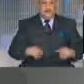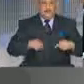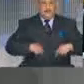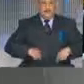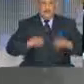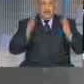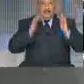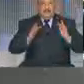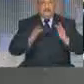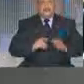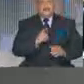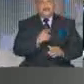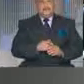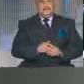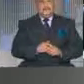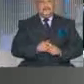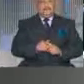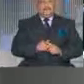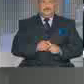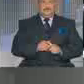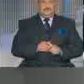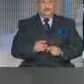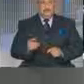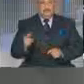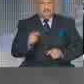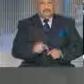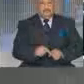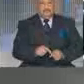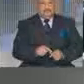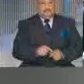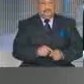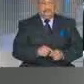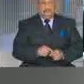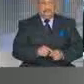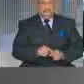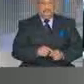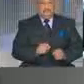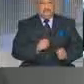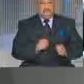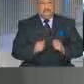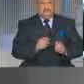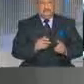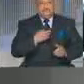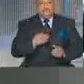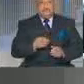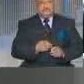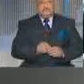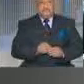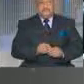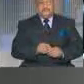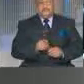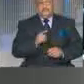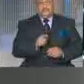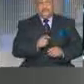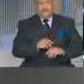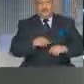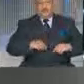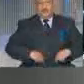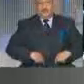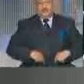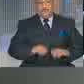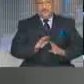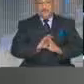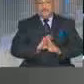الحقيقة كيف كيف أعلنت عليها، يعني في النقطة المتعلقة بالتراث المادي والتراث غير المادي في نطاق إنجاز الخارطة الوطنية